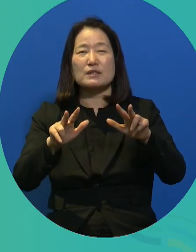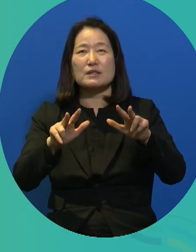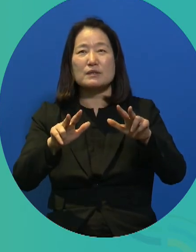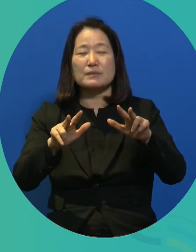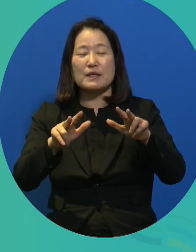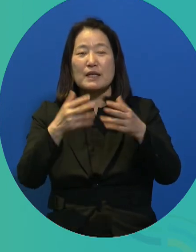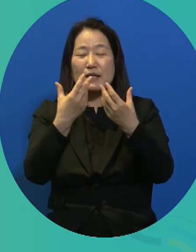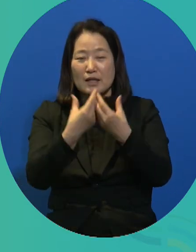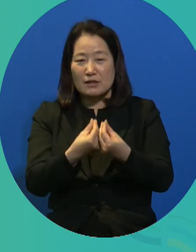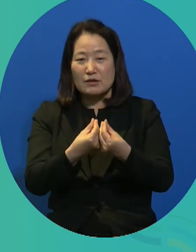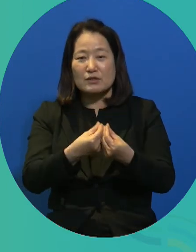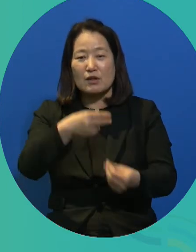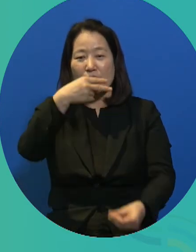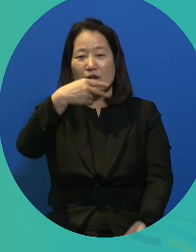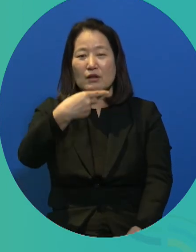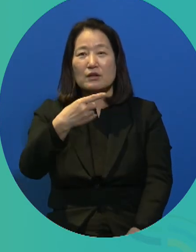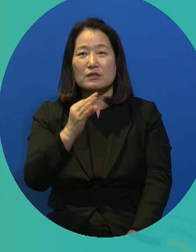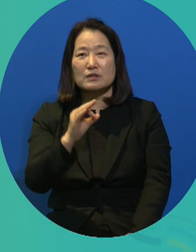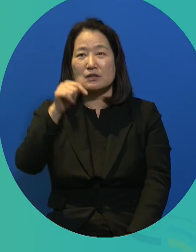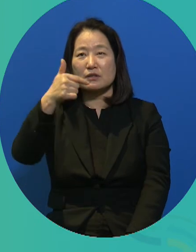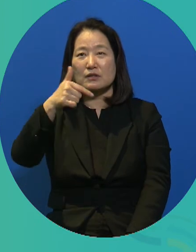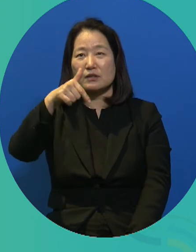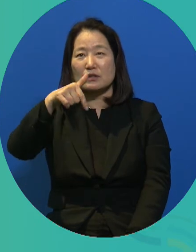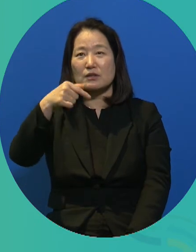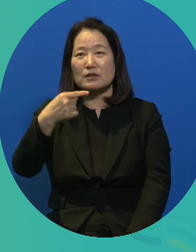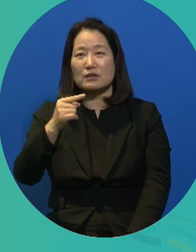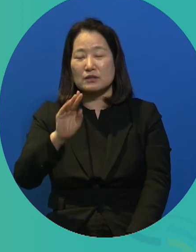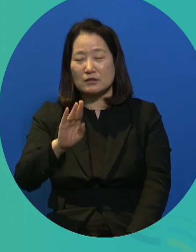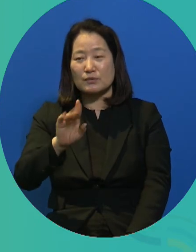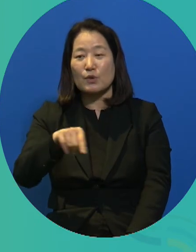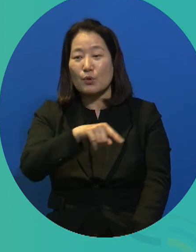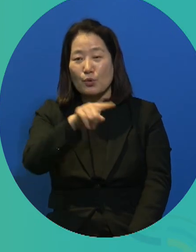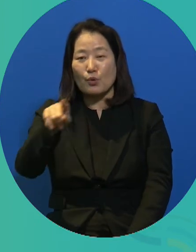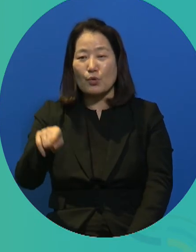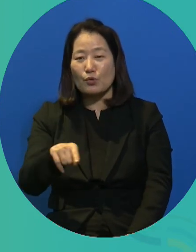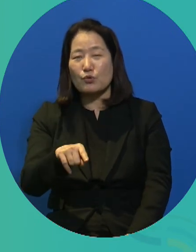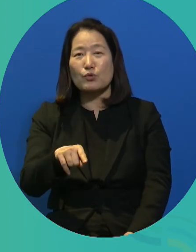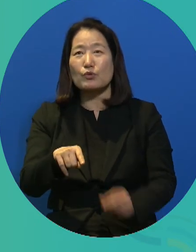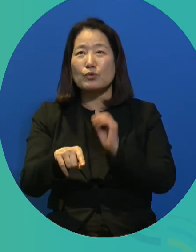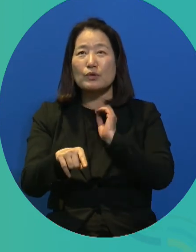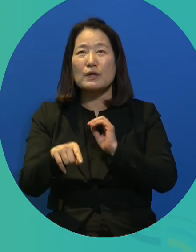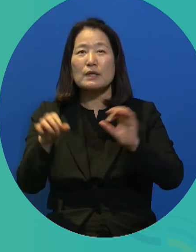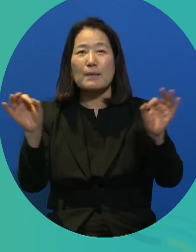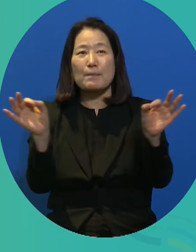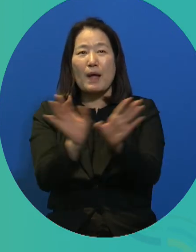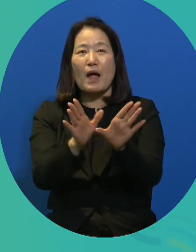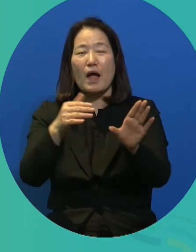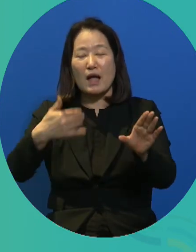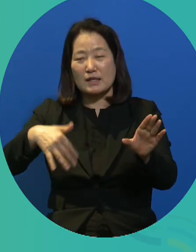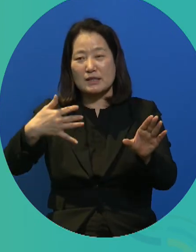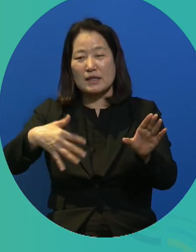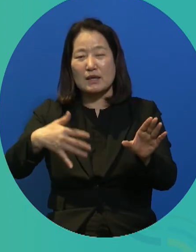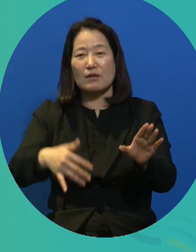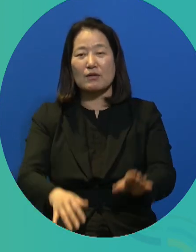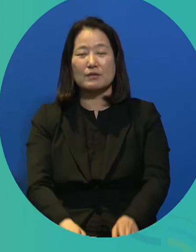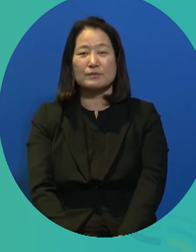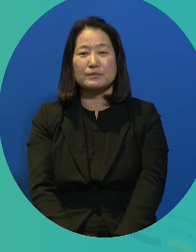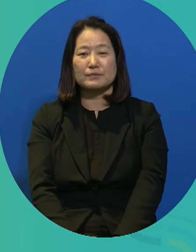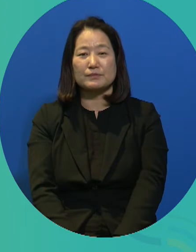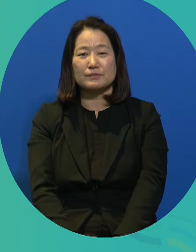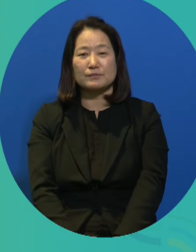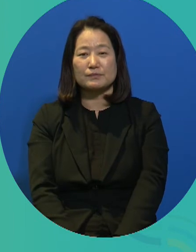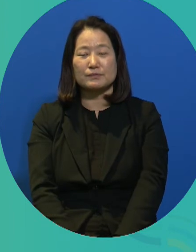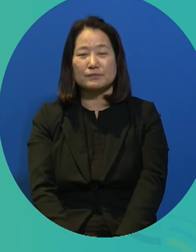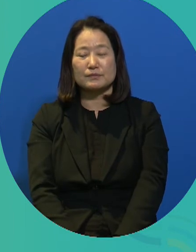아주 기본적인 제도조차도 제대로 되어 있지 않은 상황이기 때문에, 등급제도 아직 없어지지 않았죠. 그런 상황이기